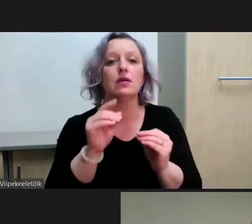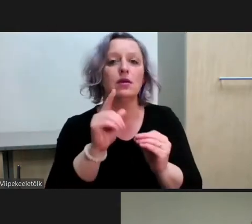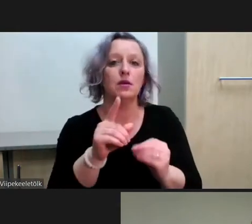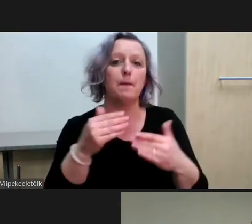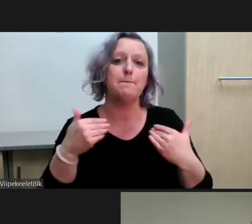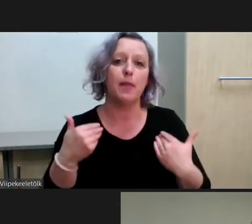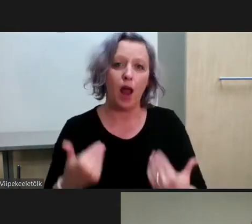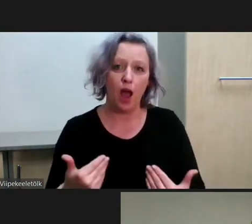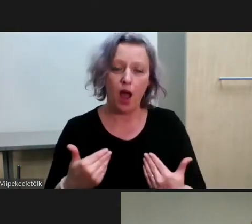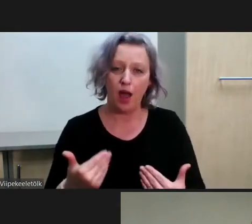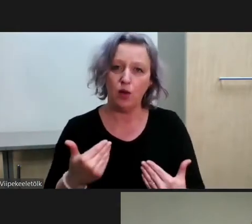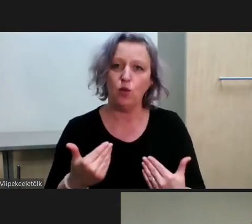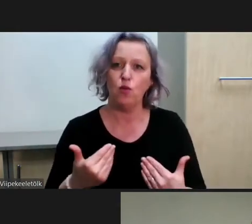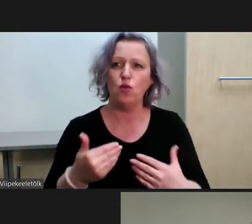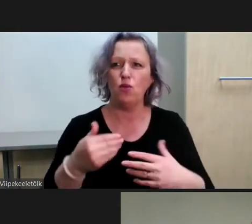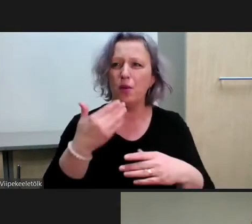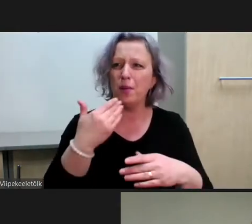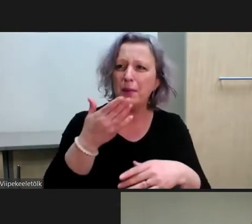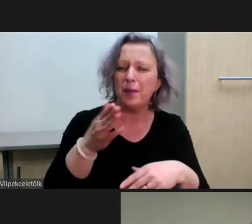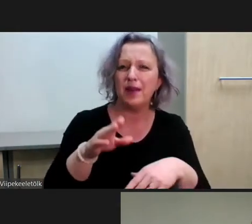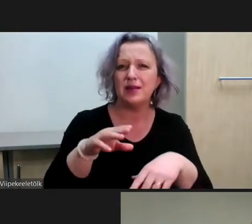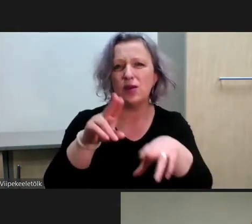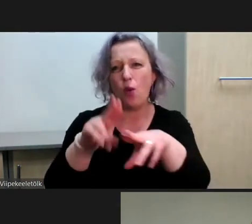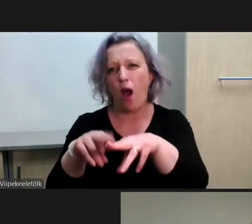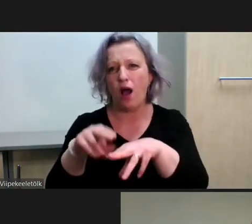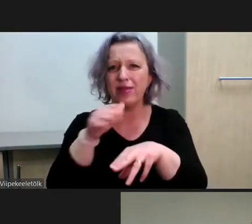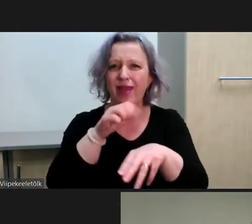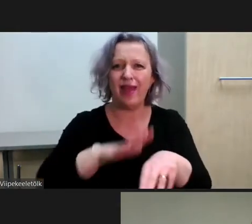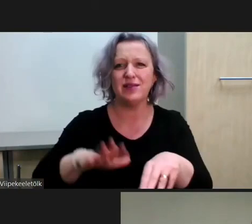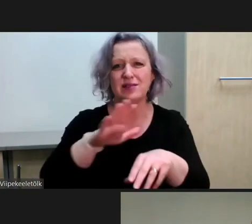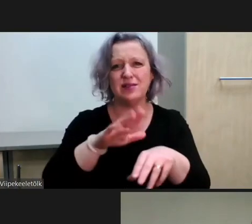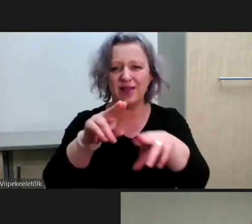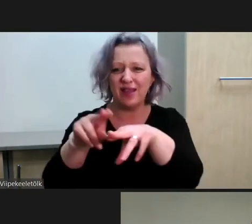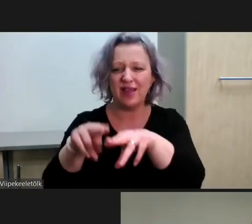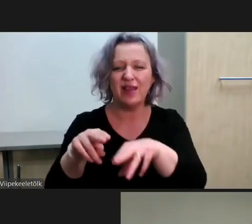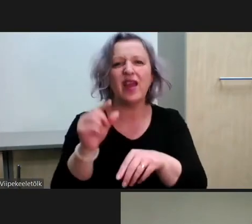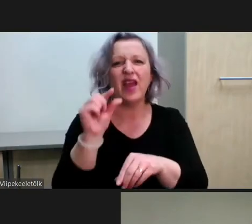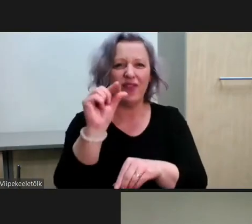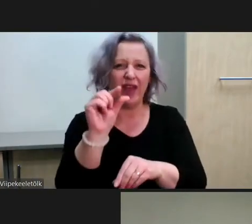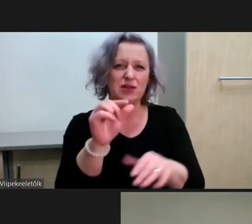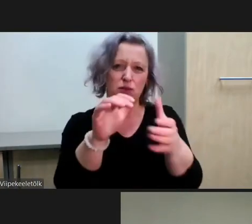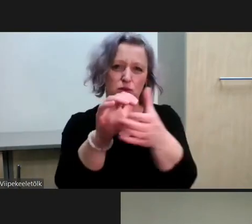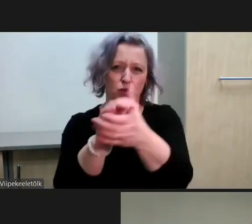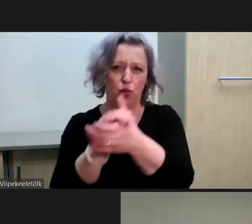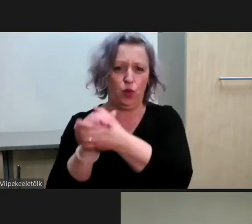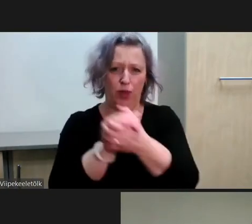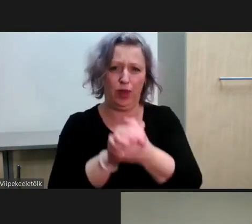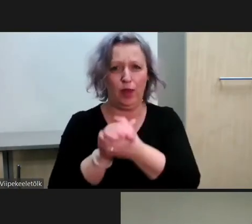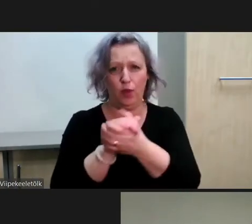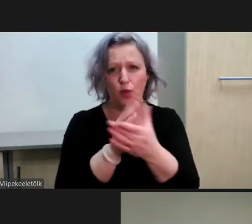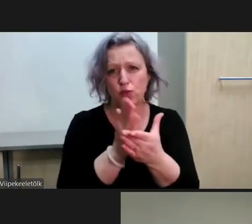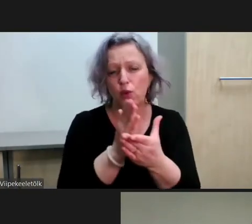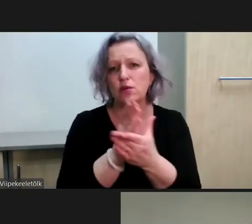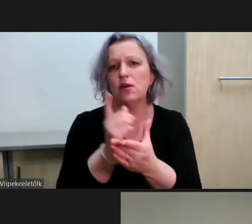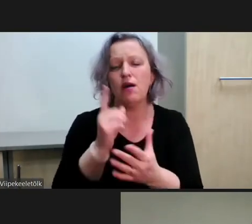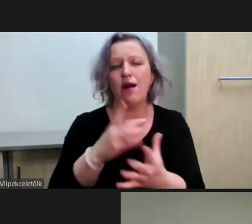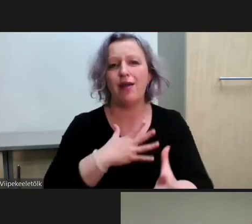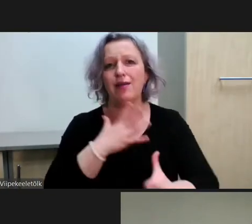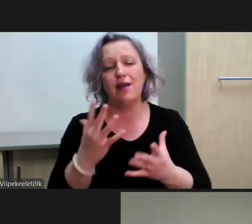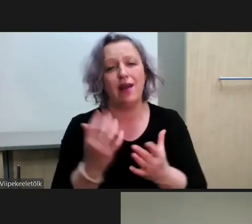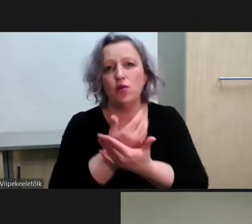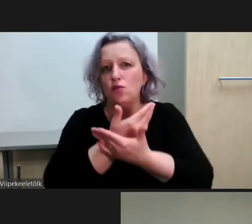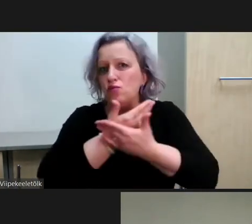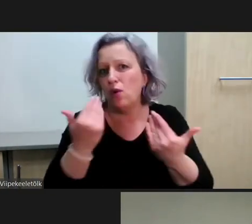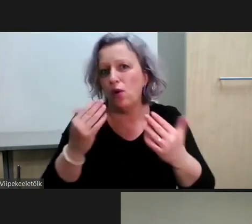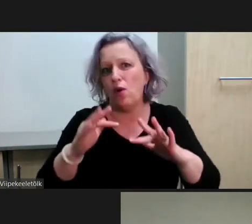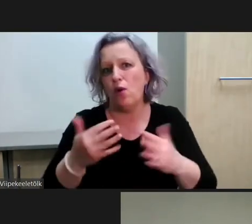on kohtadel on sellised väiksed ühingud, aga et nad ei ole ka leidnud nagu energiat koonduda ühiseks katuseks, et need on